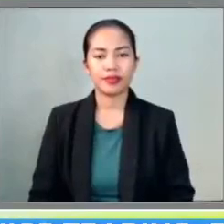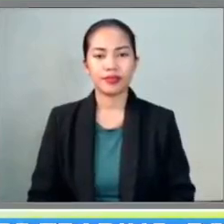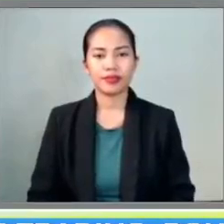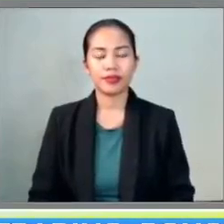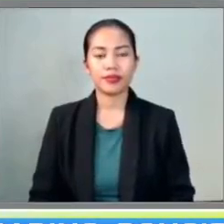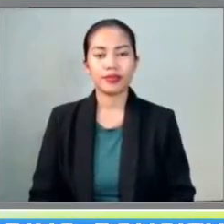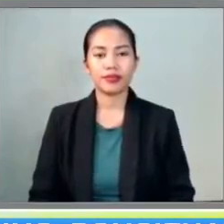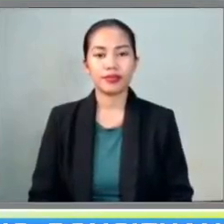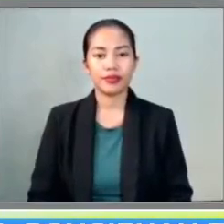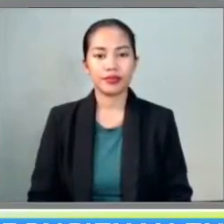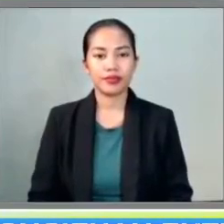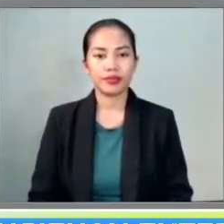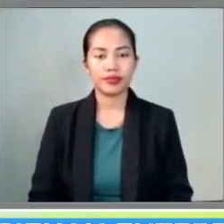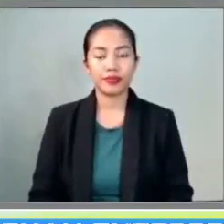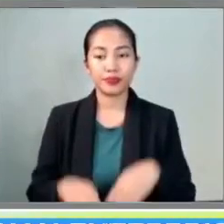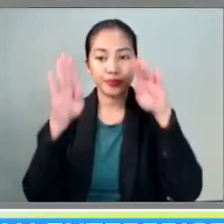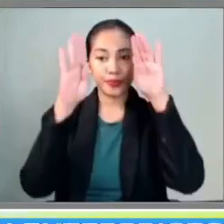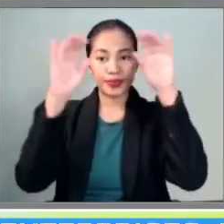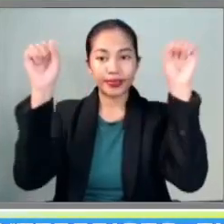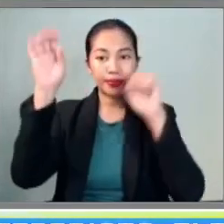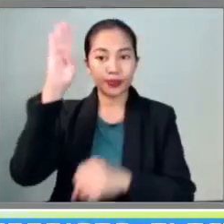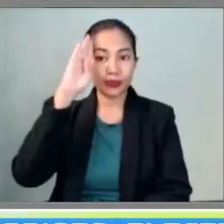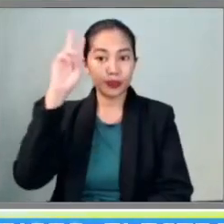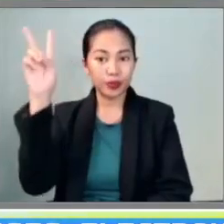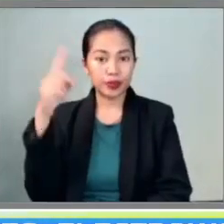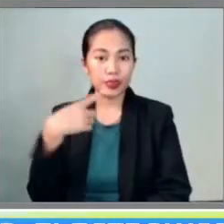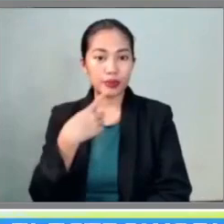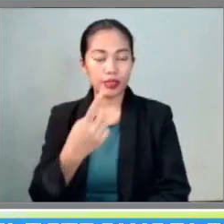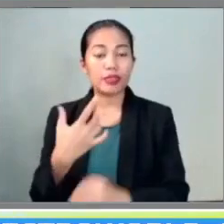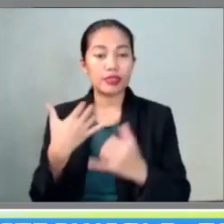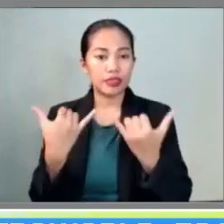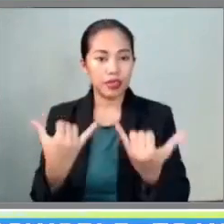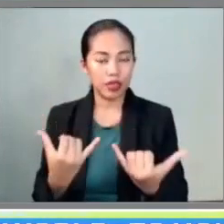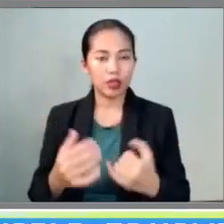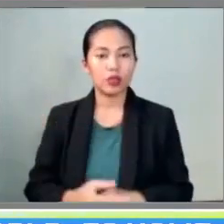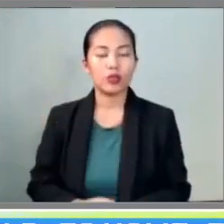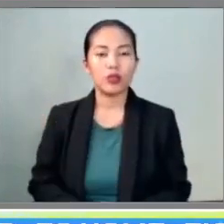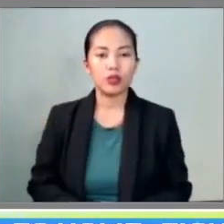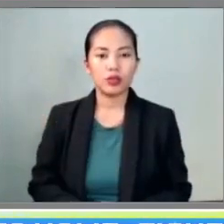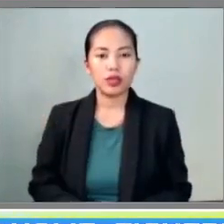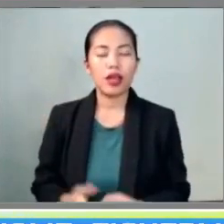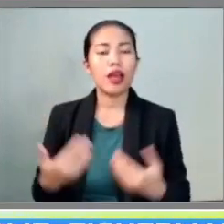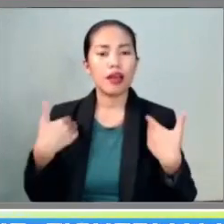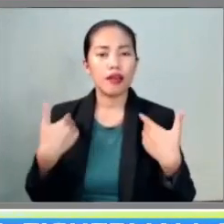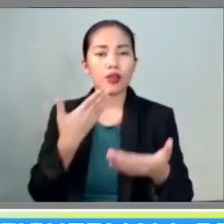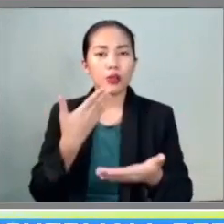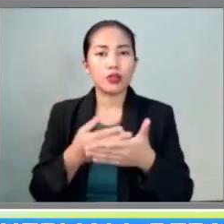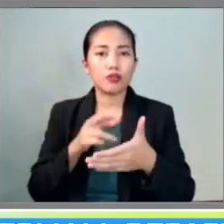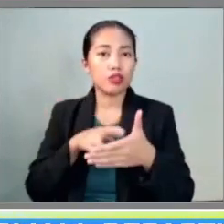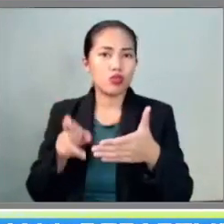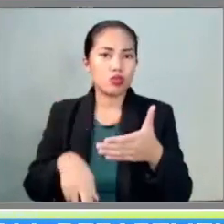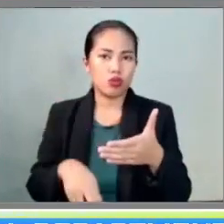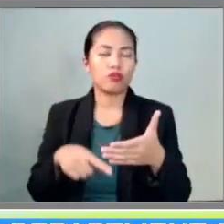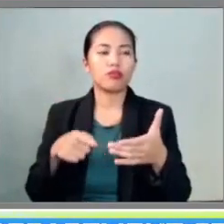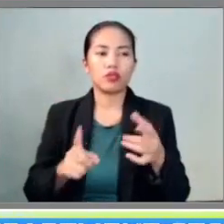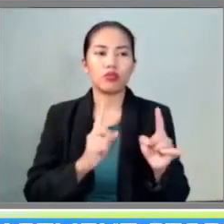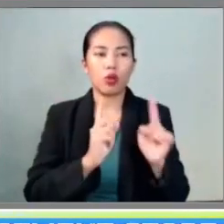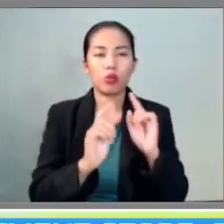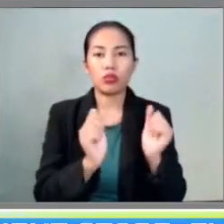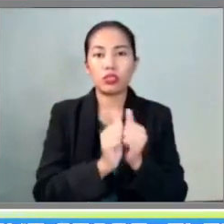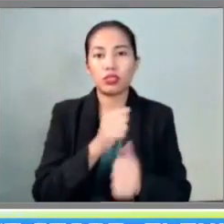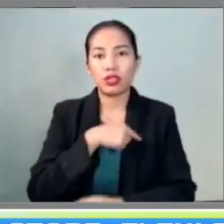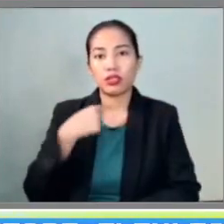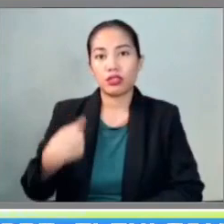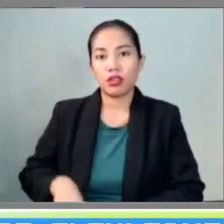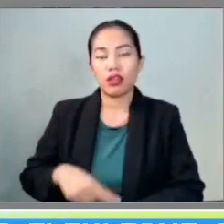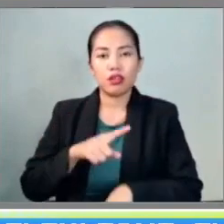Sabi po ni Pangulong Bongbong Marcos, nagbubunga na raw ang pakikipag-usap nila sa China tungkol sa issue sa West Philippine Sea, kasunod ng isa na namang insidente